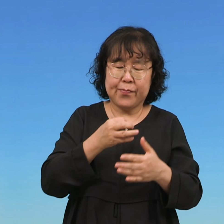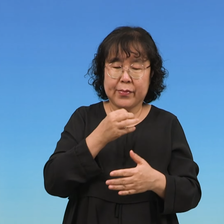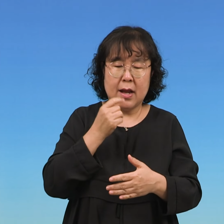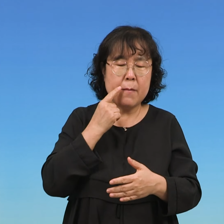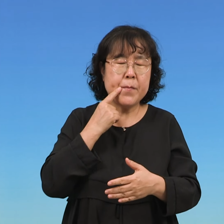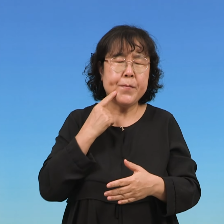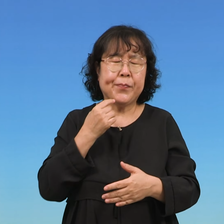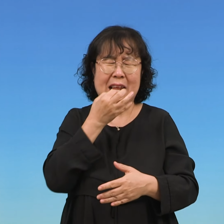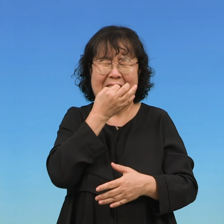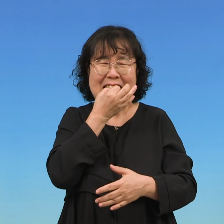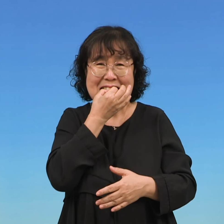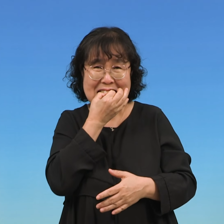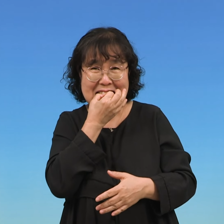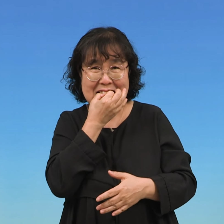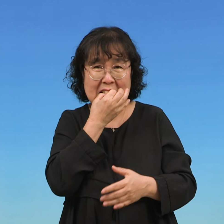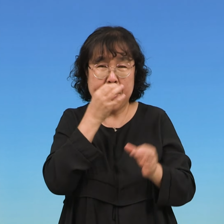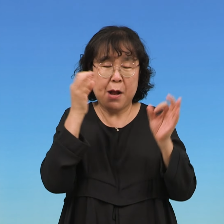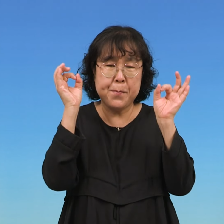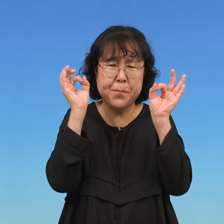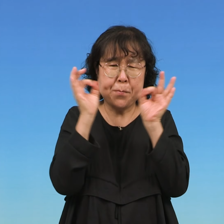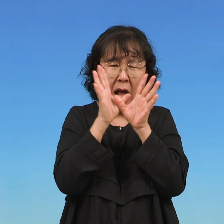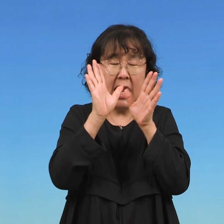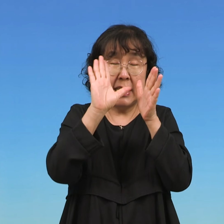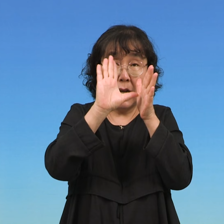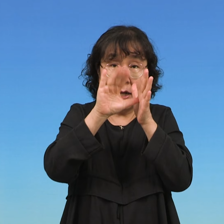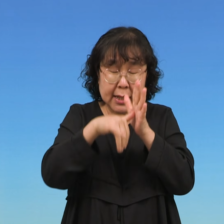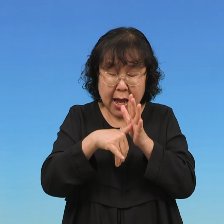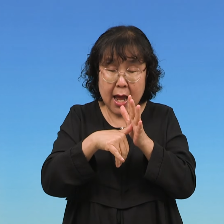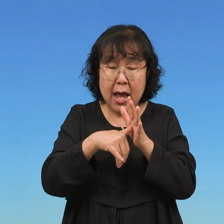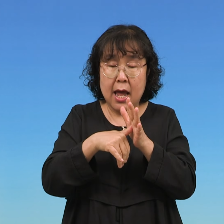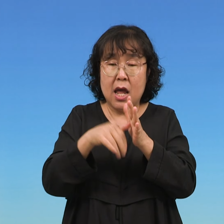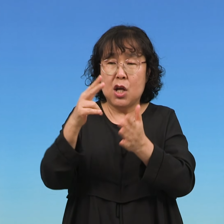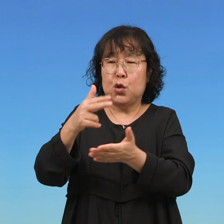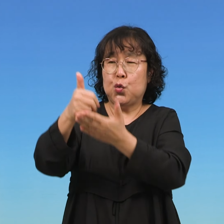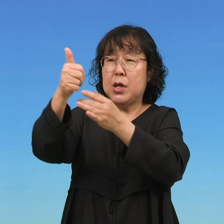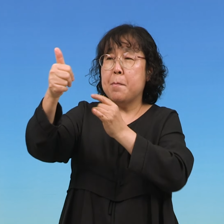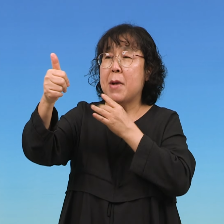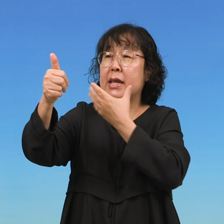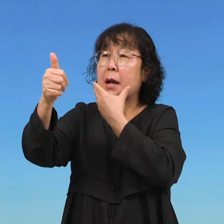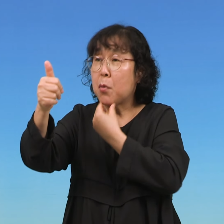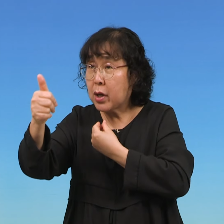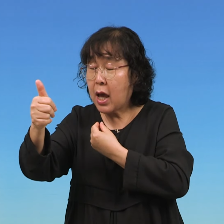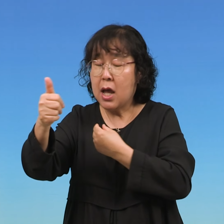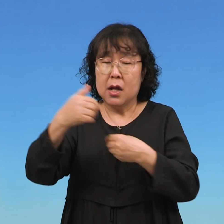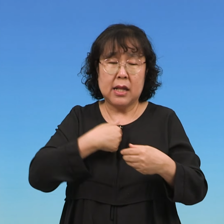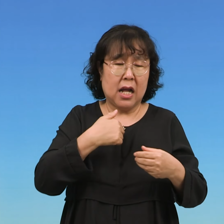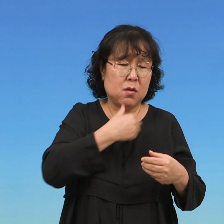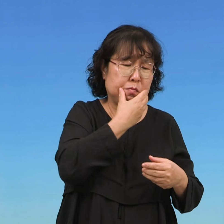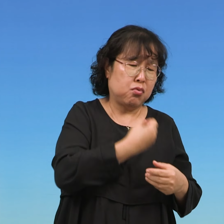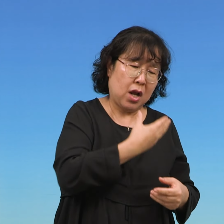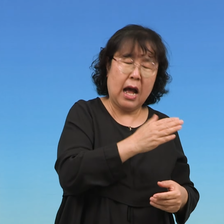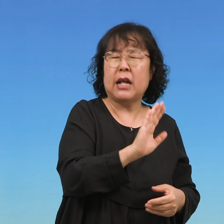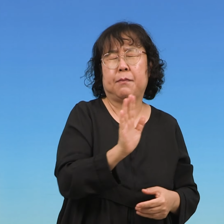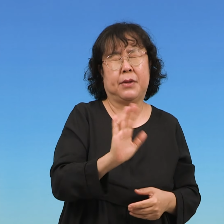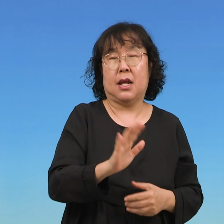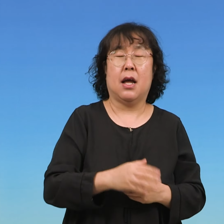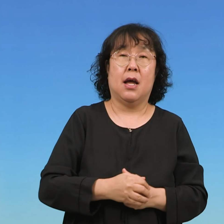이런 욕심이 이게 자꾸 사라져 갈 때에 이게 막 주님만 행복하고 자기는 불행한게 아니에요 제가